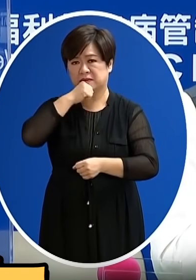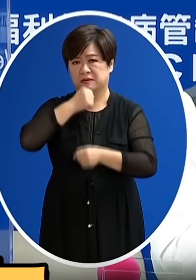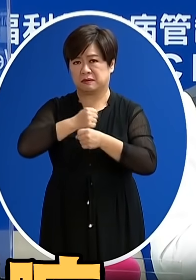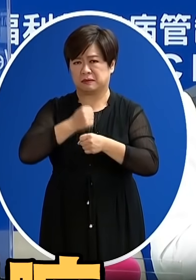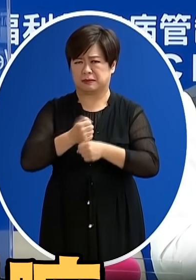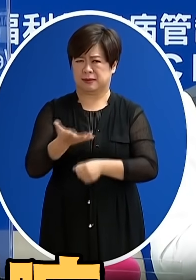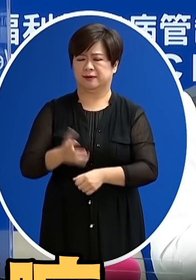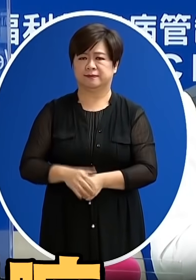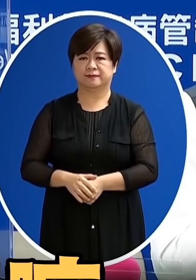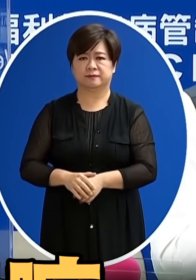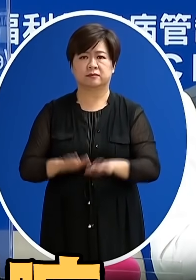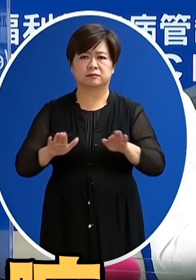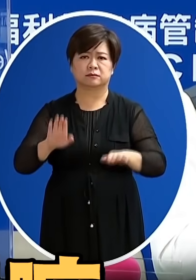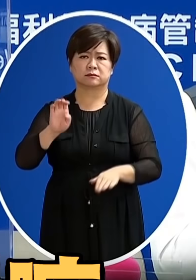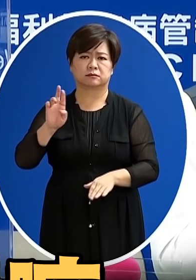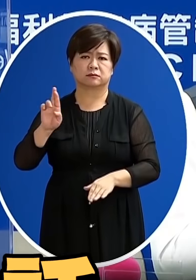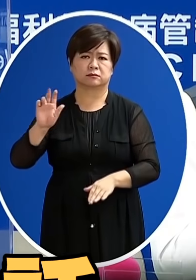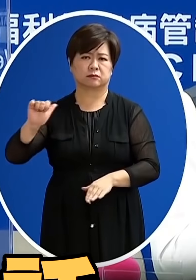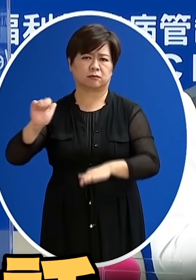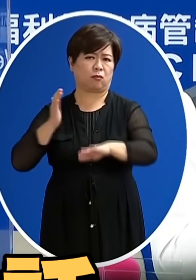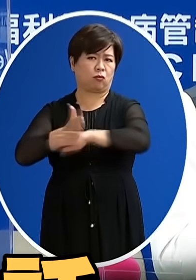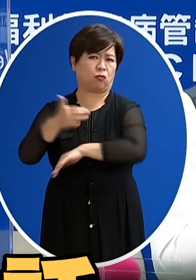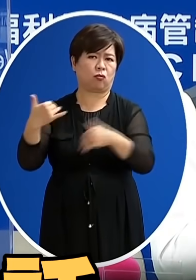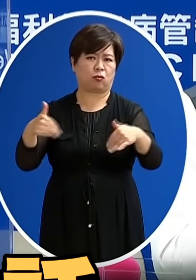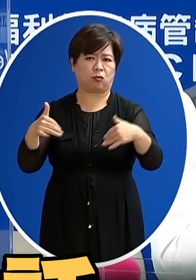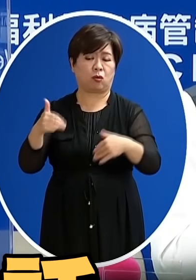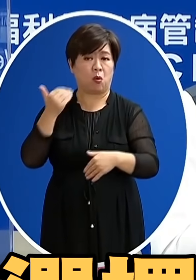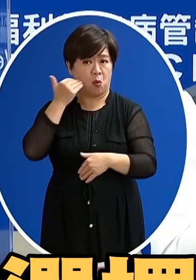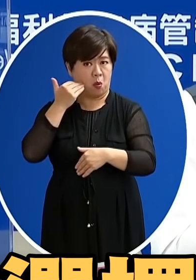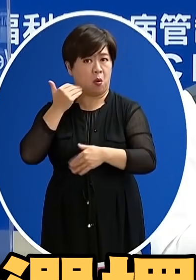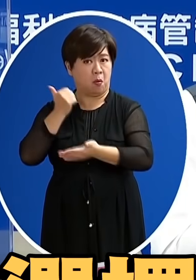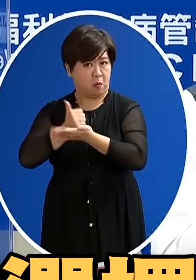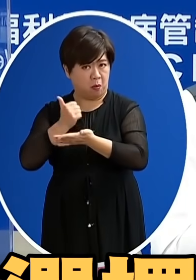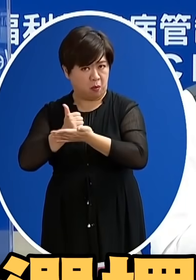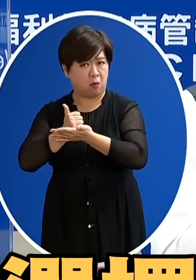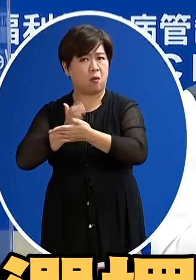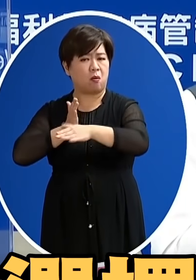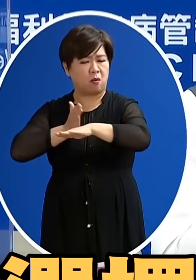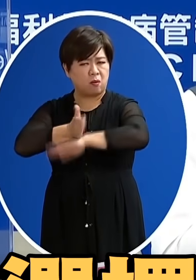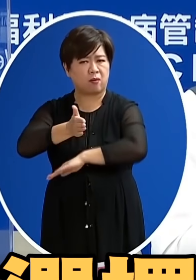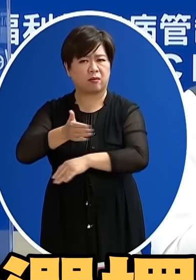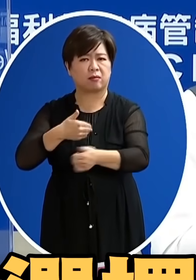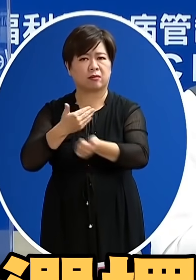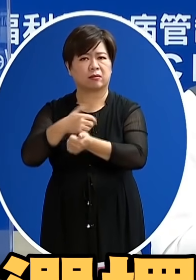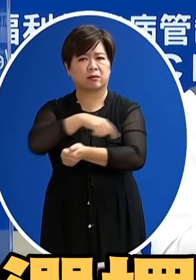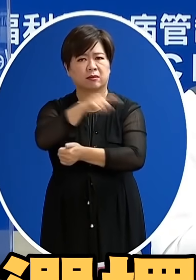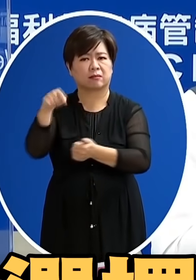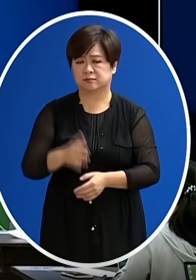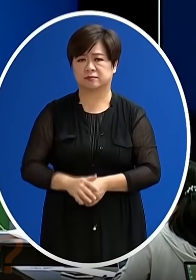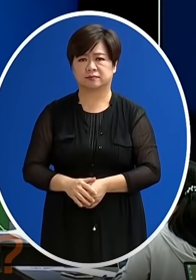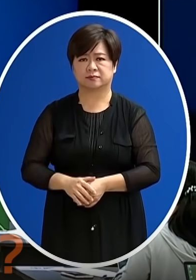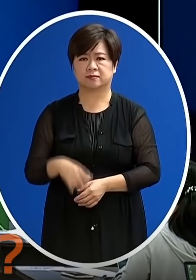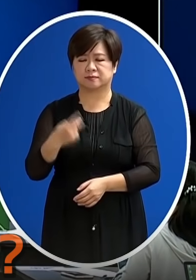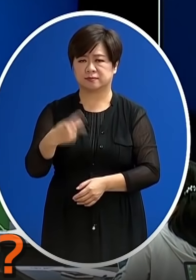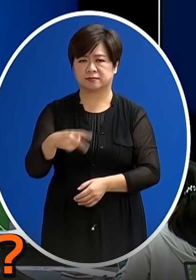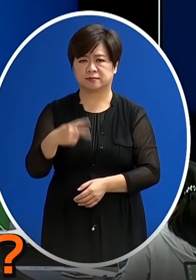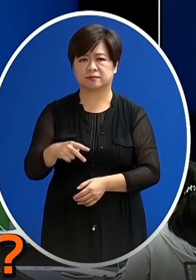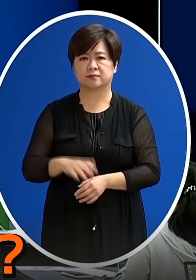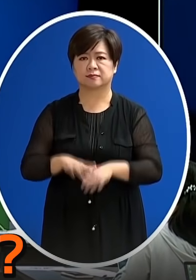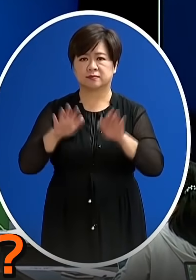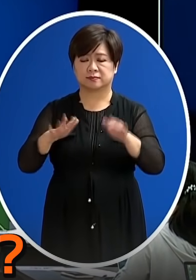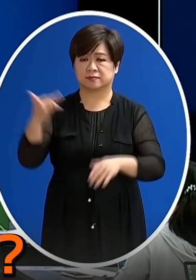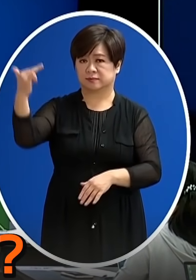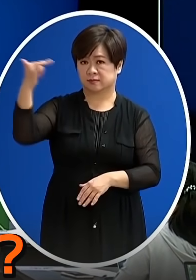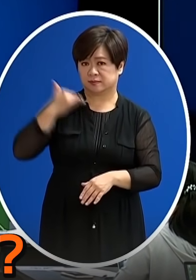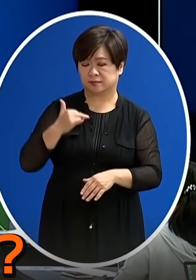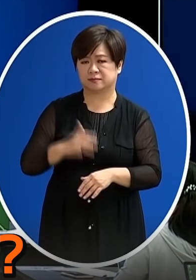当然现在 EUA 还没通过嘛，那如果有通过的话，哈，那当然也会让大家来做选择。 目前抵台的莫德